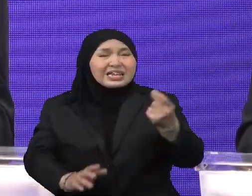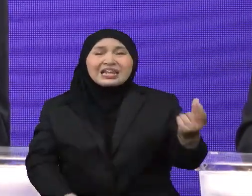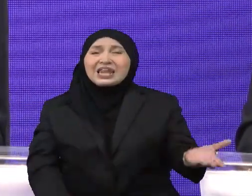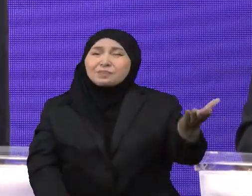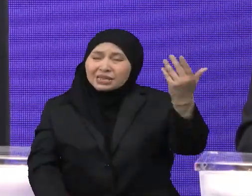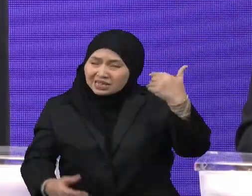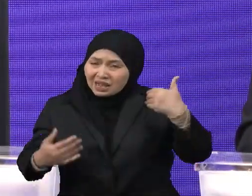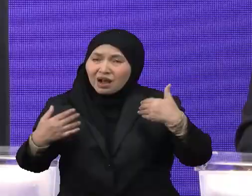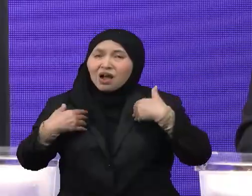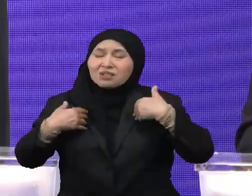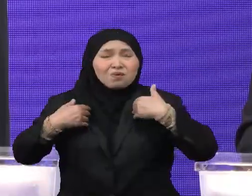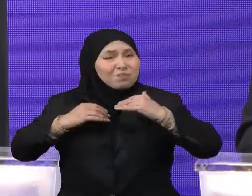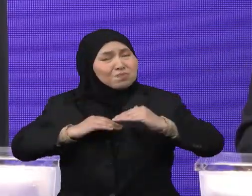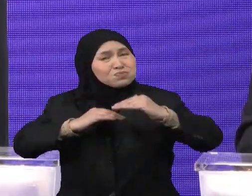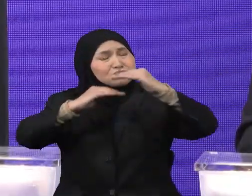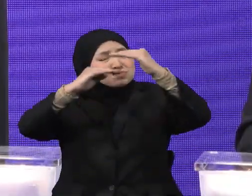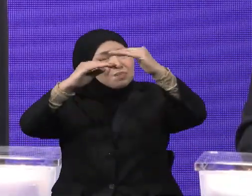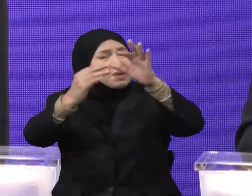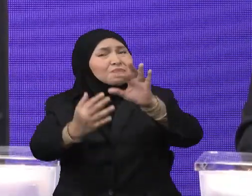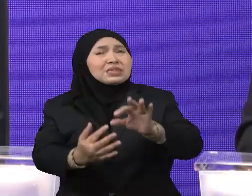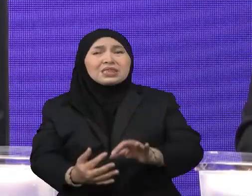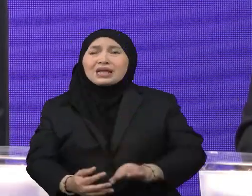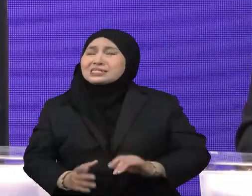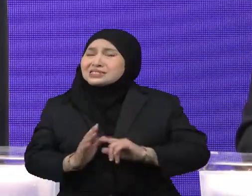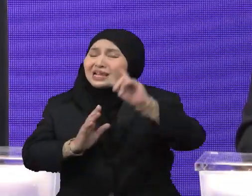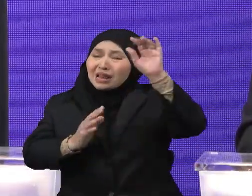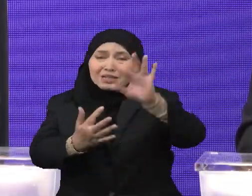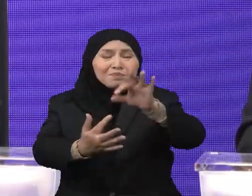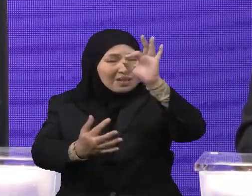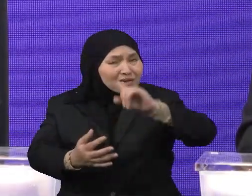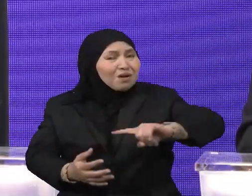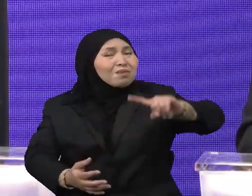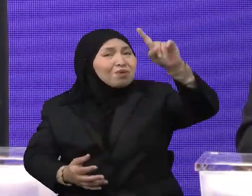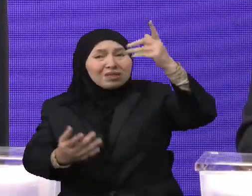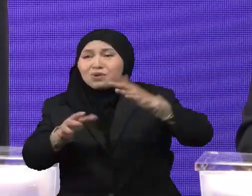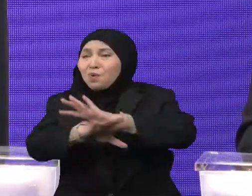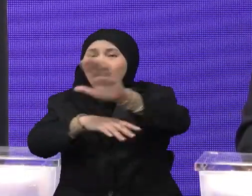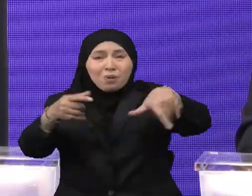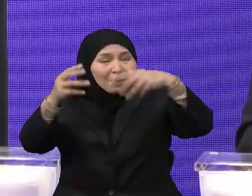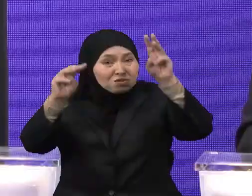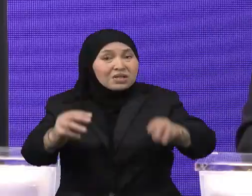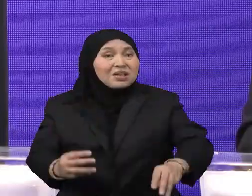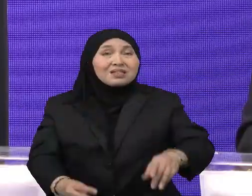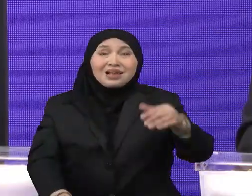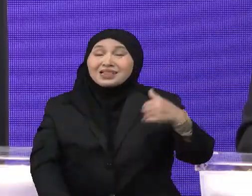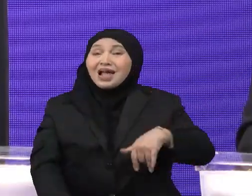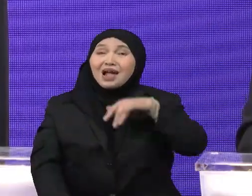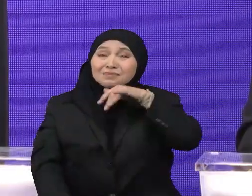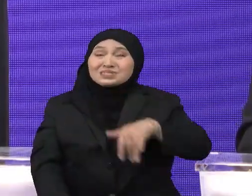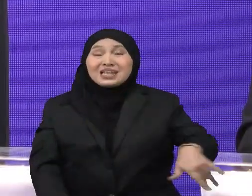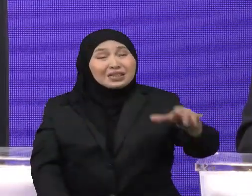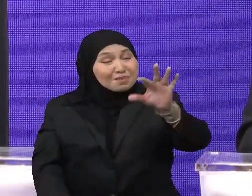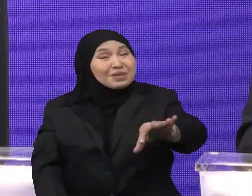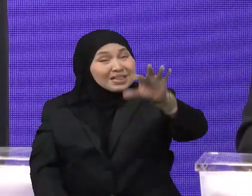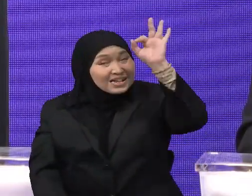mempunyai makam nubuwwah yang dipilih oleh Allah Subhanahu Wa Ta'ala daripada istri kalian manusia dia yang dipilih untuk menjadi seorang